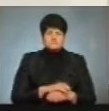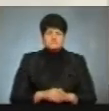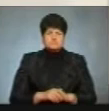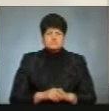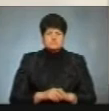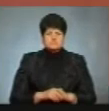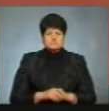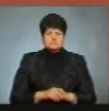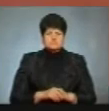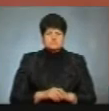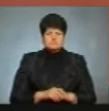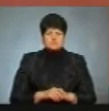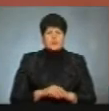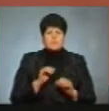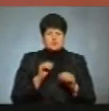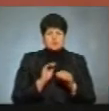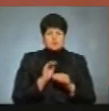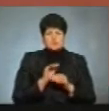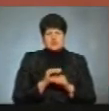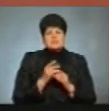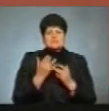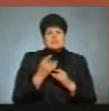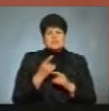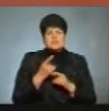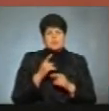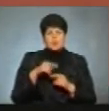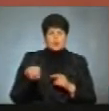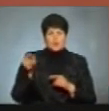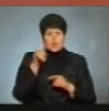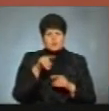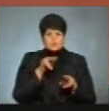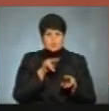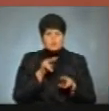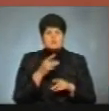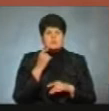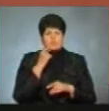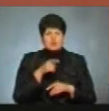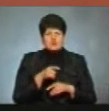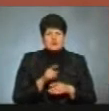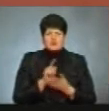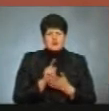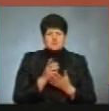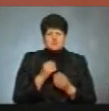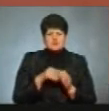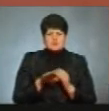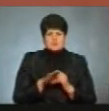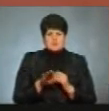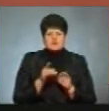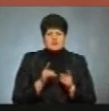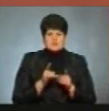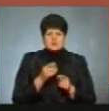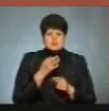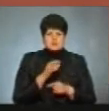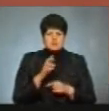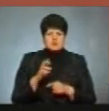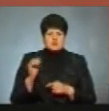можете додати стосовно колеса огляду, скільки йому років і чи не піде воно на пенсію? Ні, на пенсію не піде, тому що дійсно, як